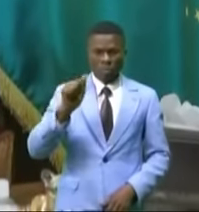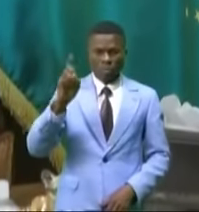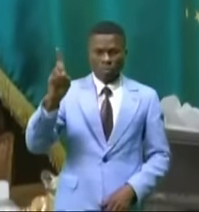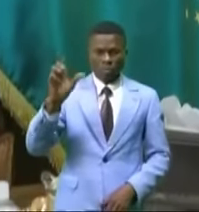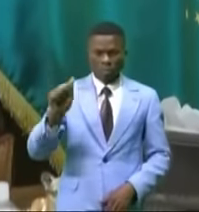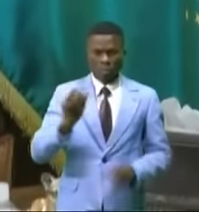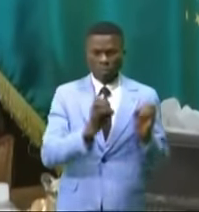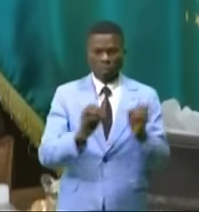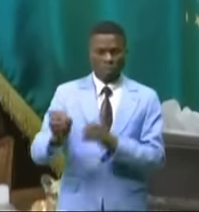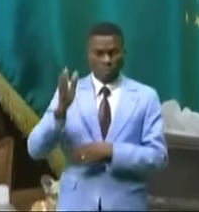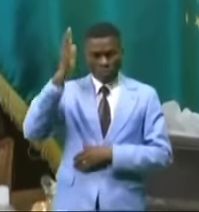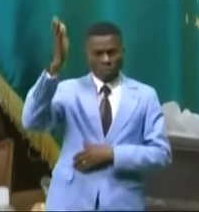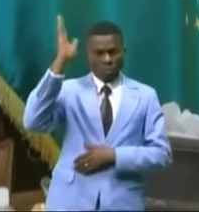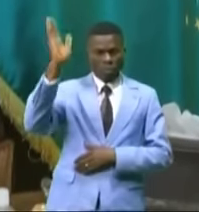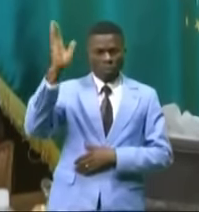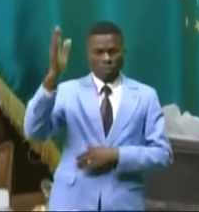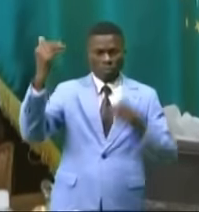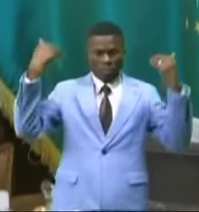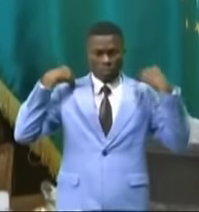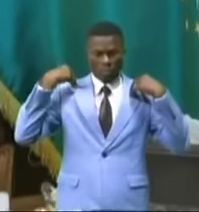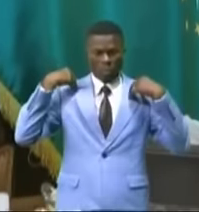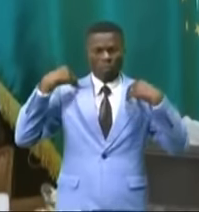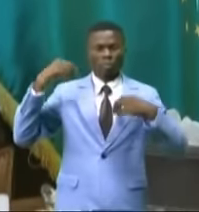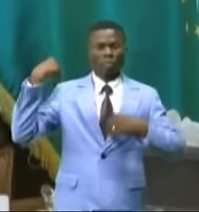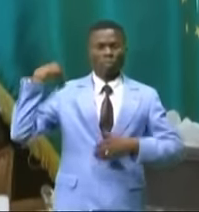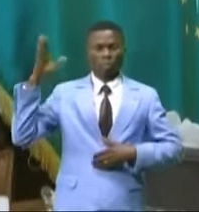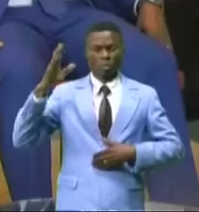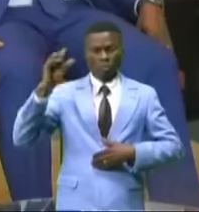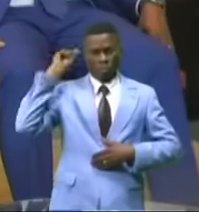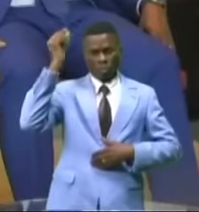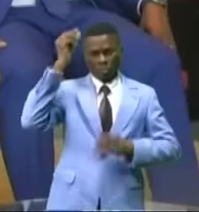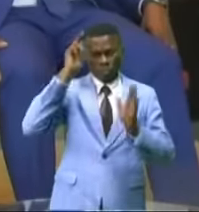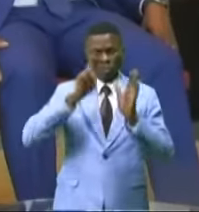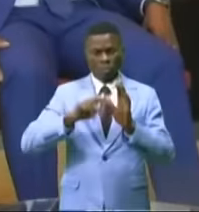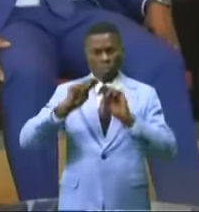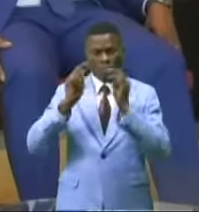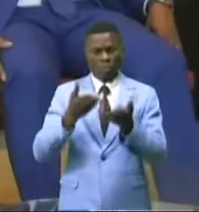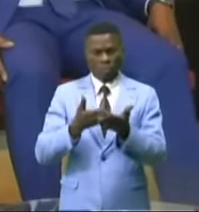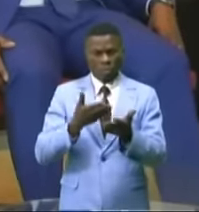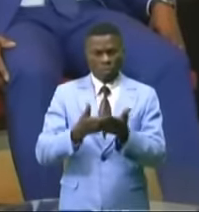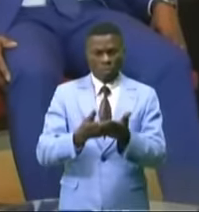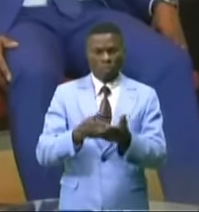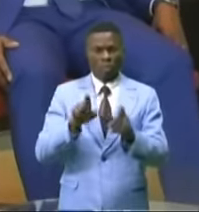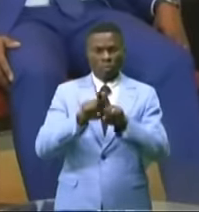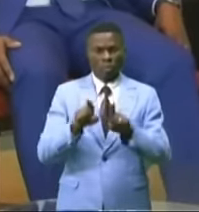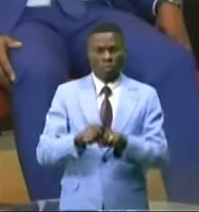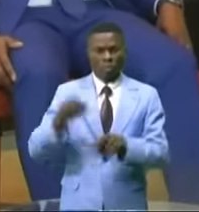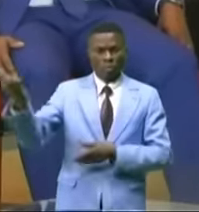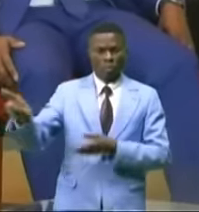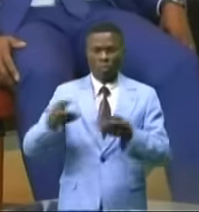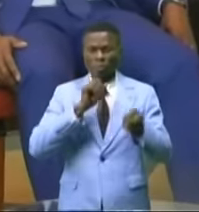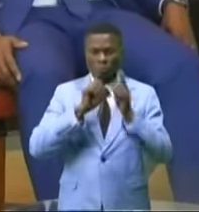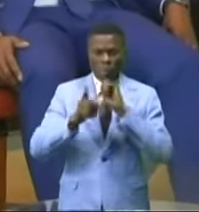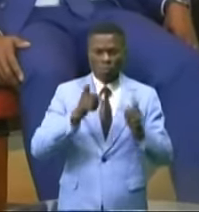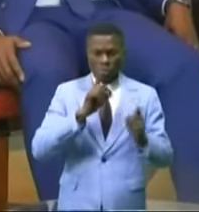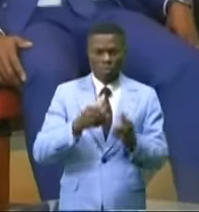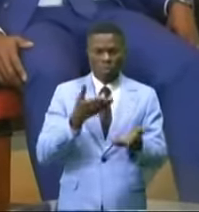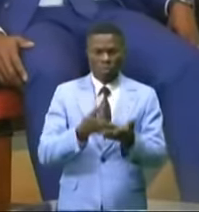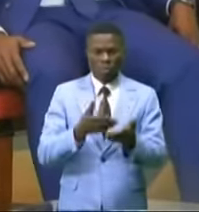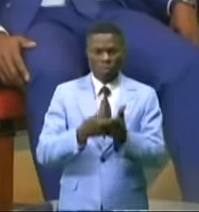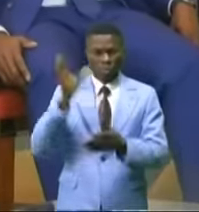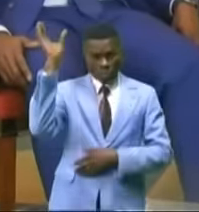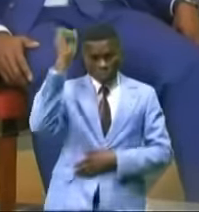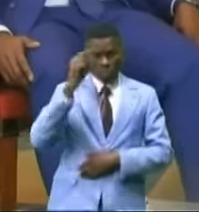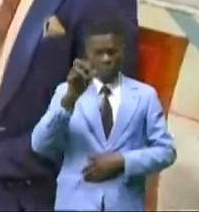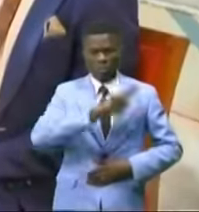la prochaine conférence des chefs d'État et de gouvernement de cette organisation, bien entendu. C'est également invité dans l'échange. On retient aussi que